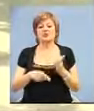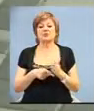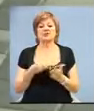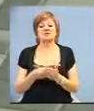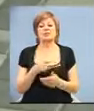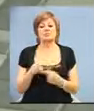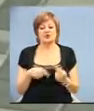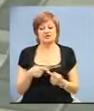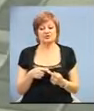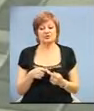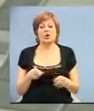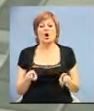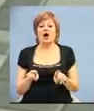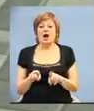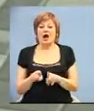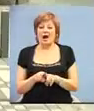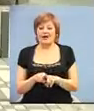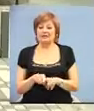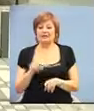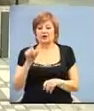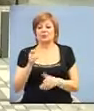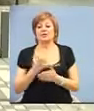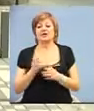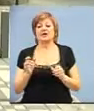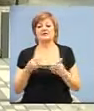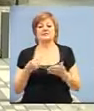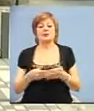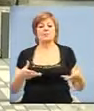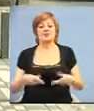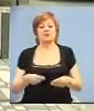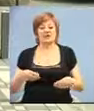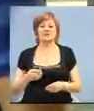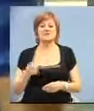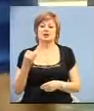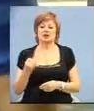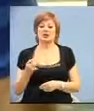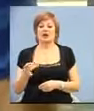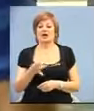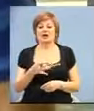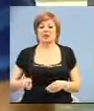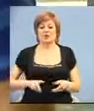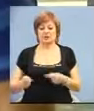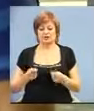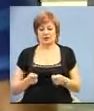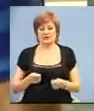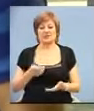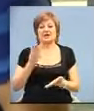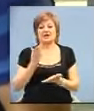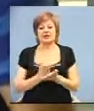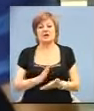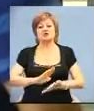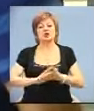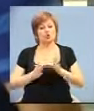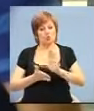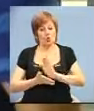бізнесу. Фігурантами такого співробітництва є підприємці і районні адміністрації. Наскільки відомо, є такий договор о